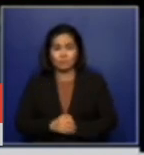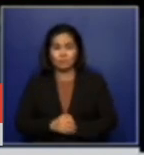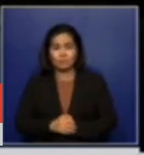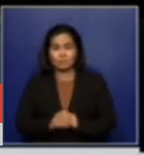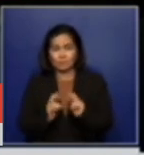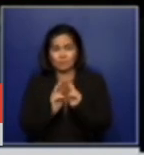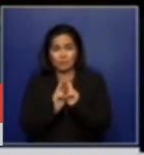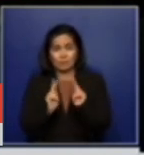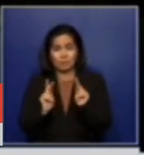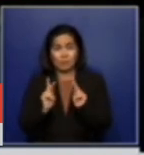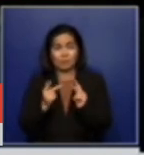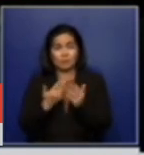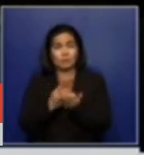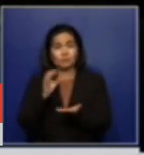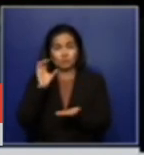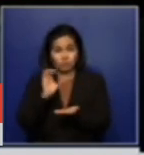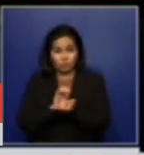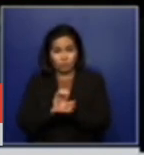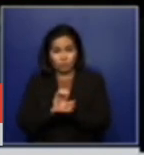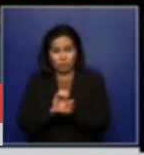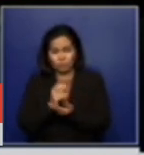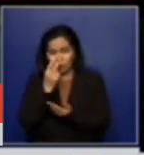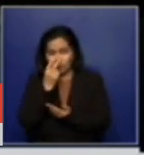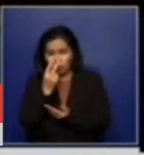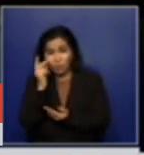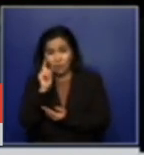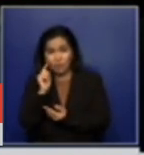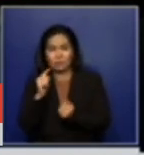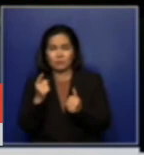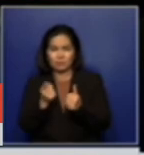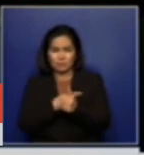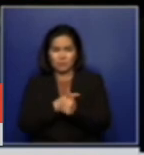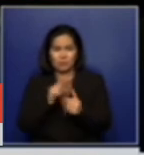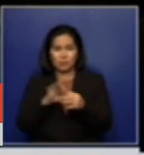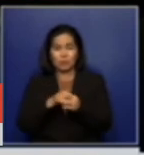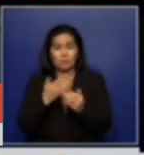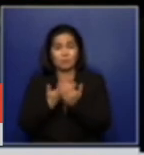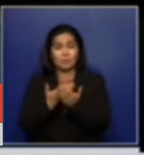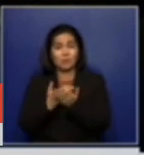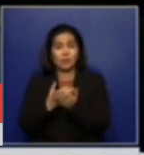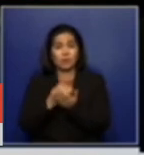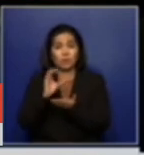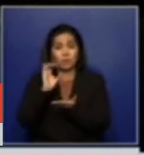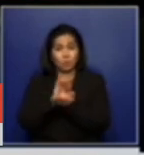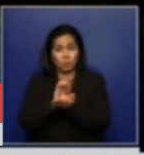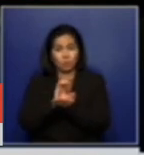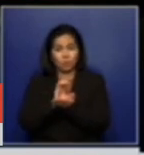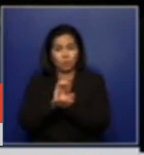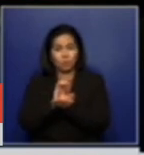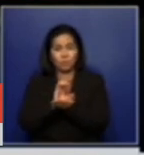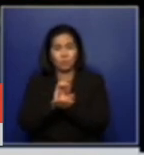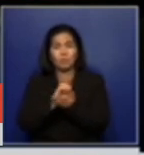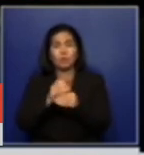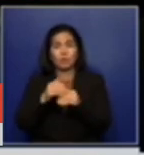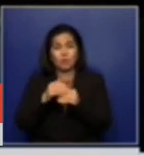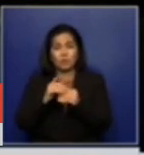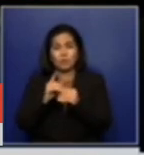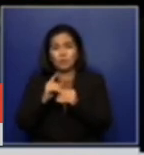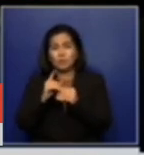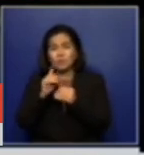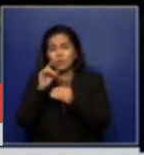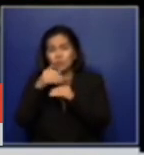รรมธิการงบประมาณเนี่ยเข้าไปดู1ครับเรื่องของเงินนอกงบประมาณเงินนอกงบประมาณมีถึ